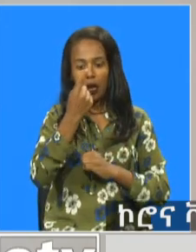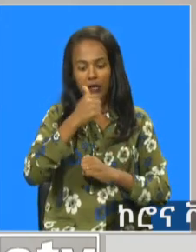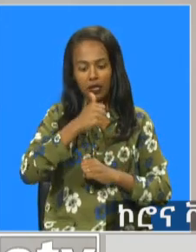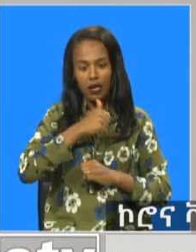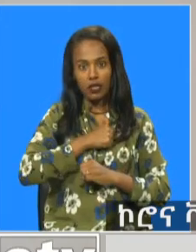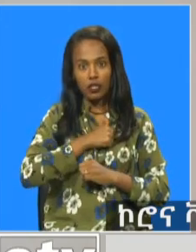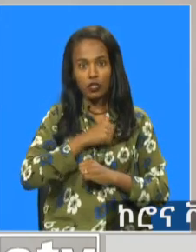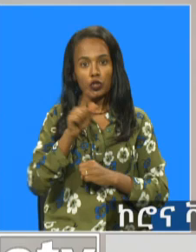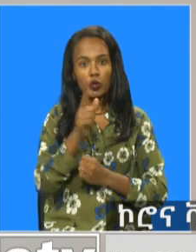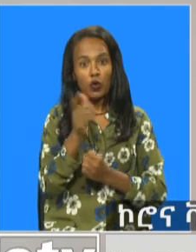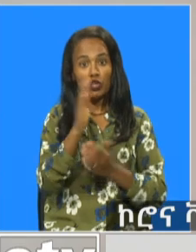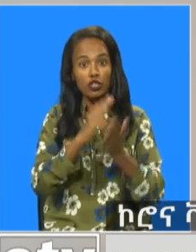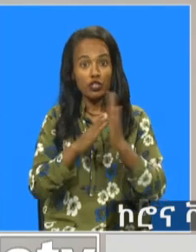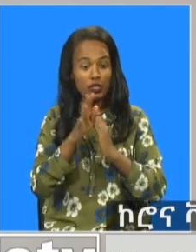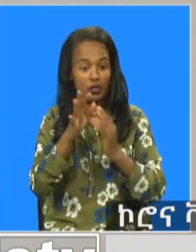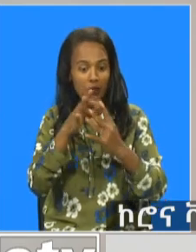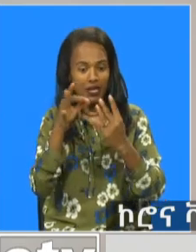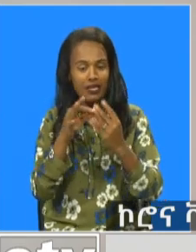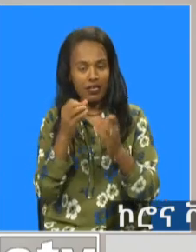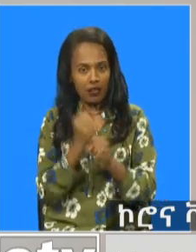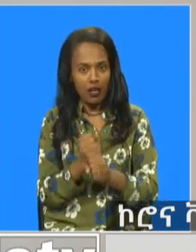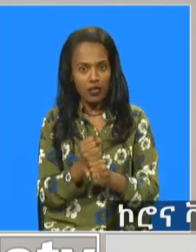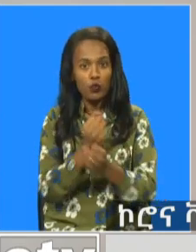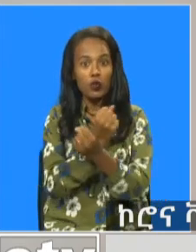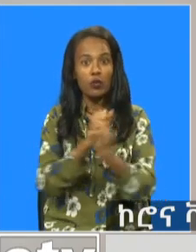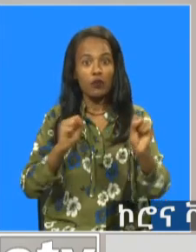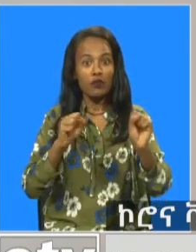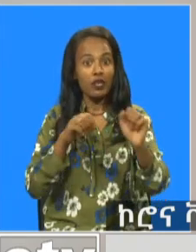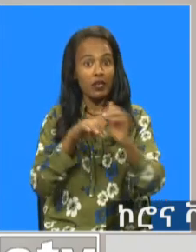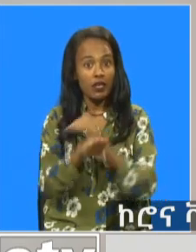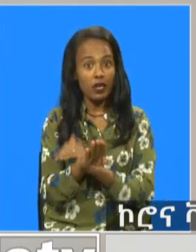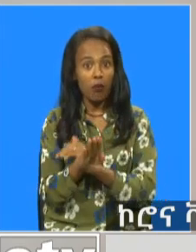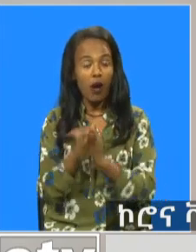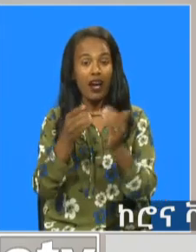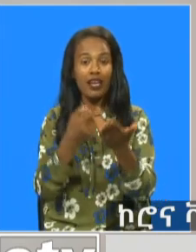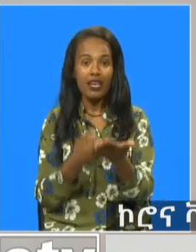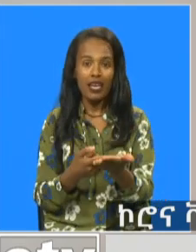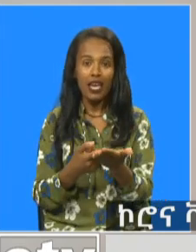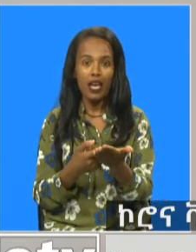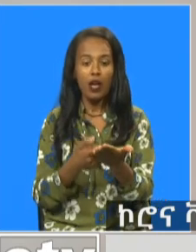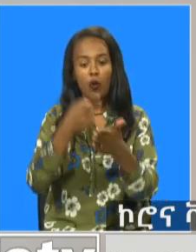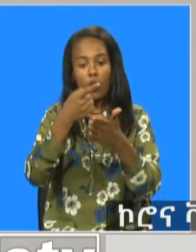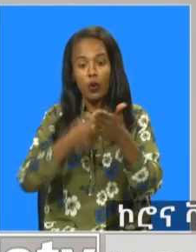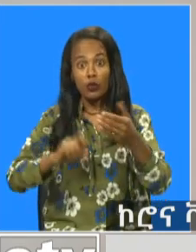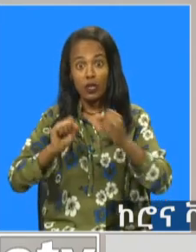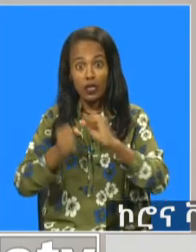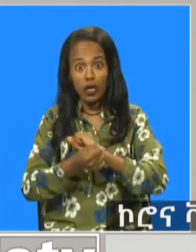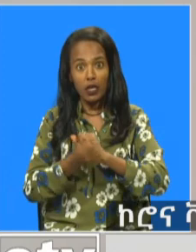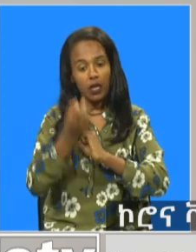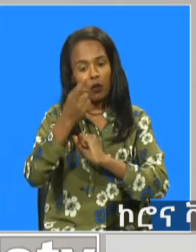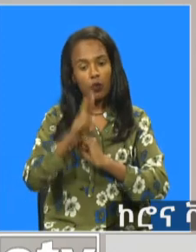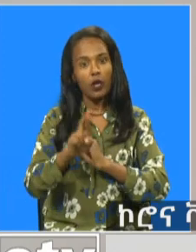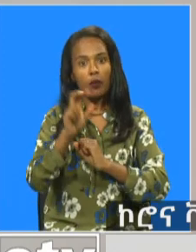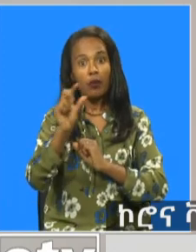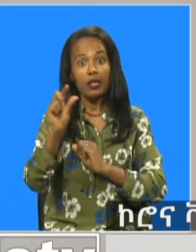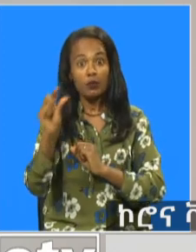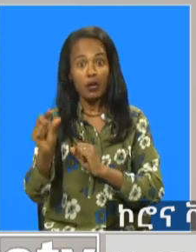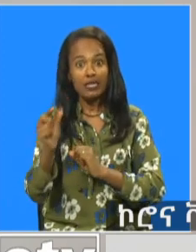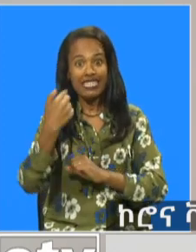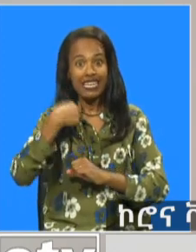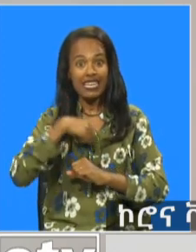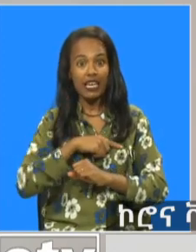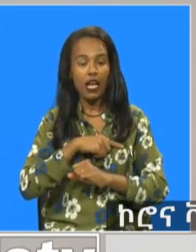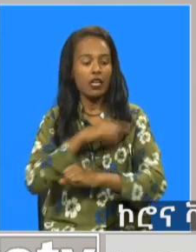የራሳችን የሆነ ችግር መርጠን እንያዝ፣ ወደ መፍትሄ እንራመድ። ያ ወይ ውጤቱን ይቀይራል፣ ቢያንስ ግን